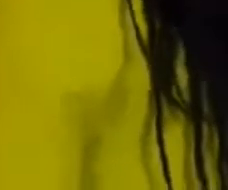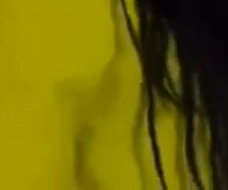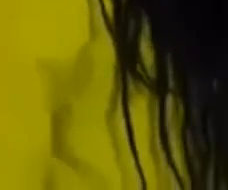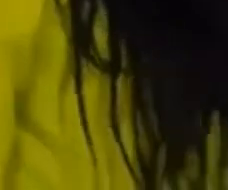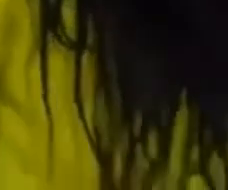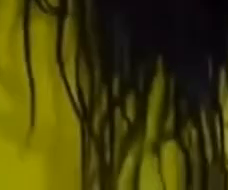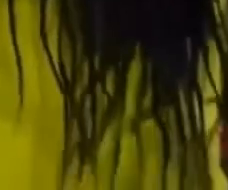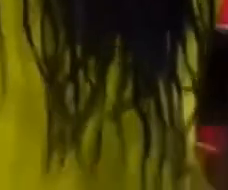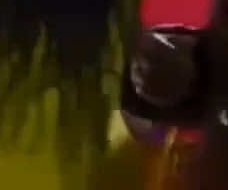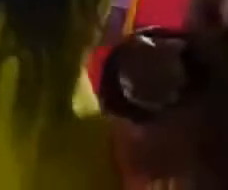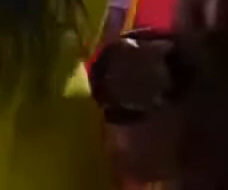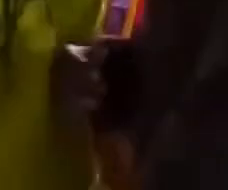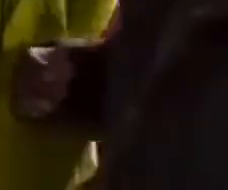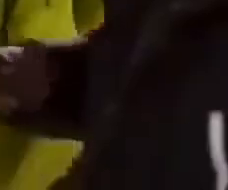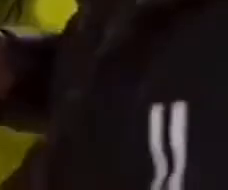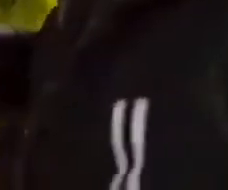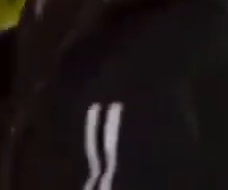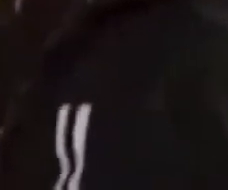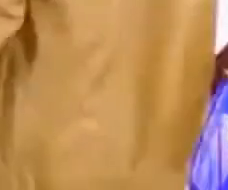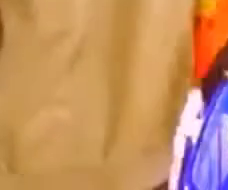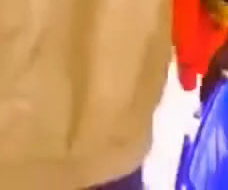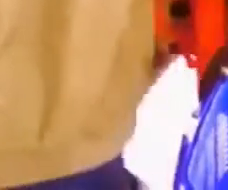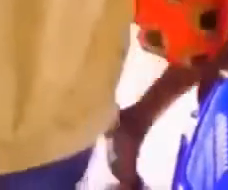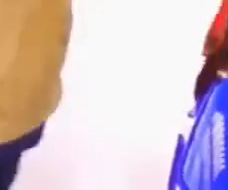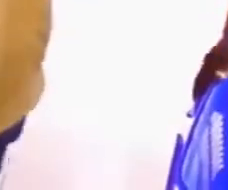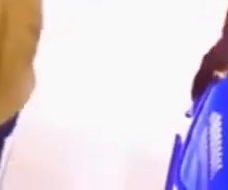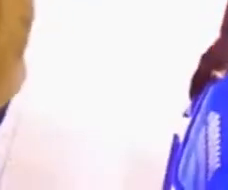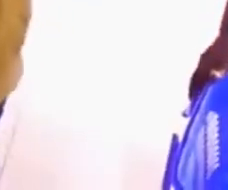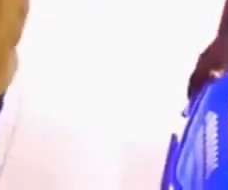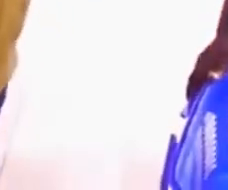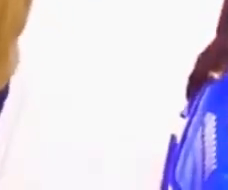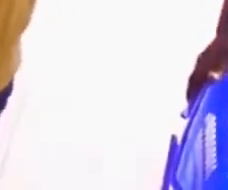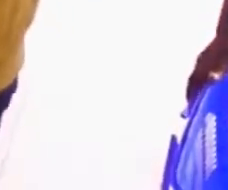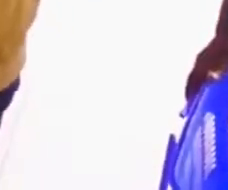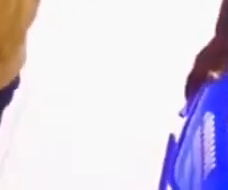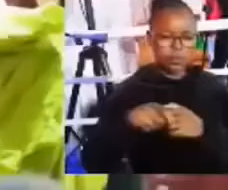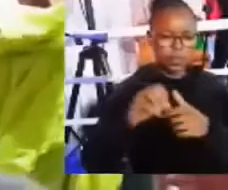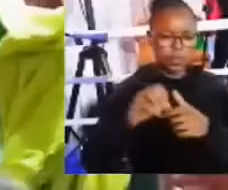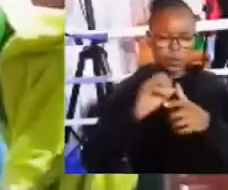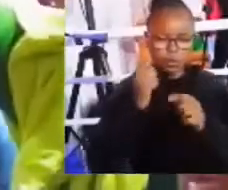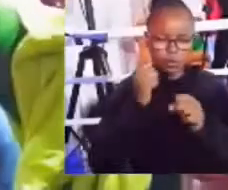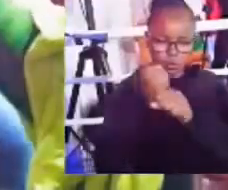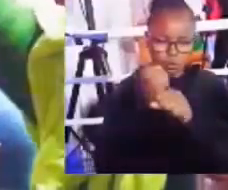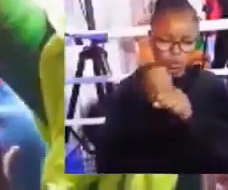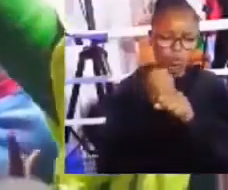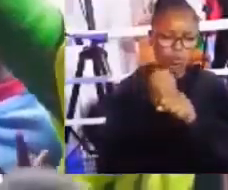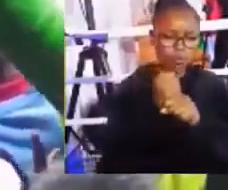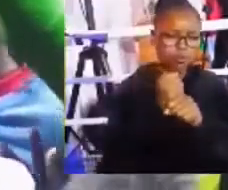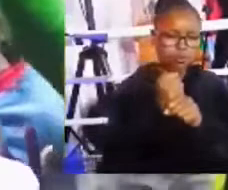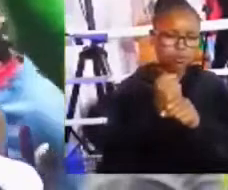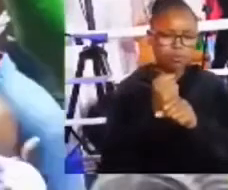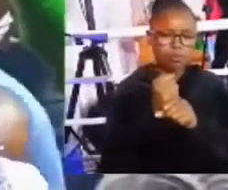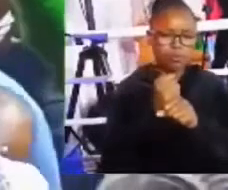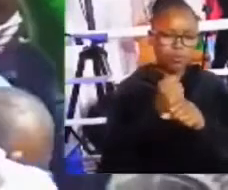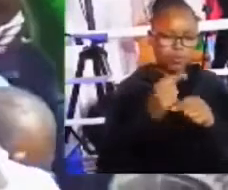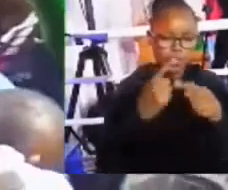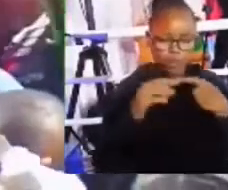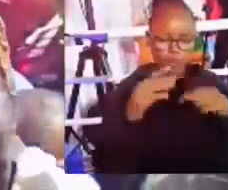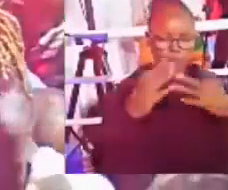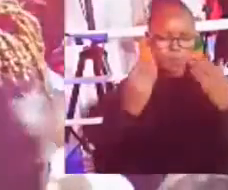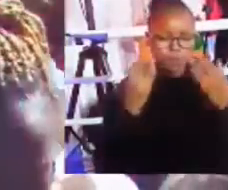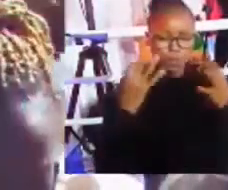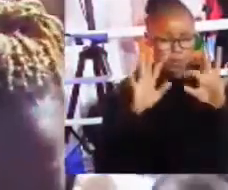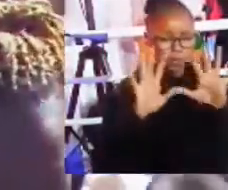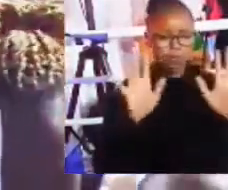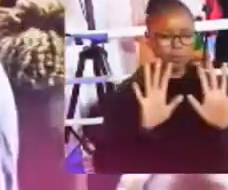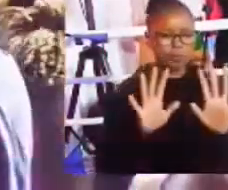Kuminemwe kwa bia kamu harika mirogo iri na inyanya karawo Ukai kuri nie inyuothe anogu Na moku wete merigo